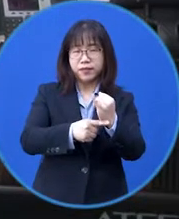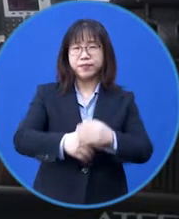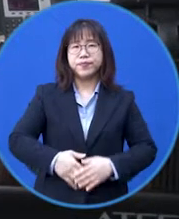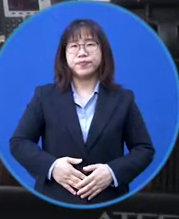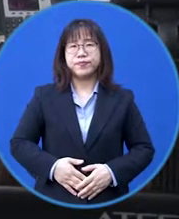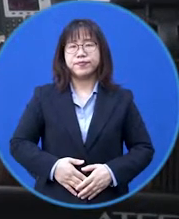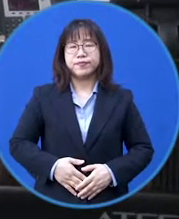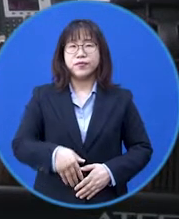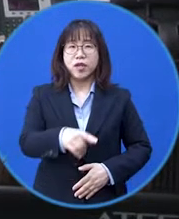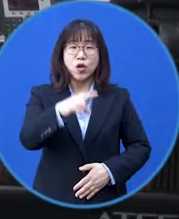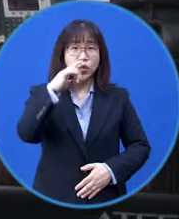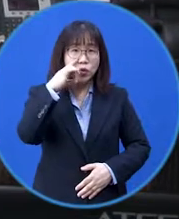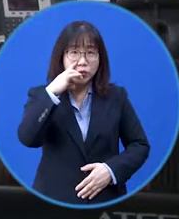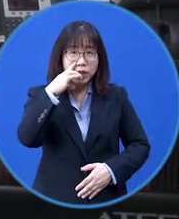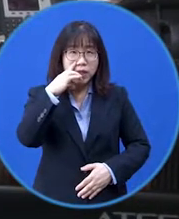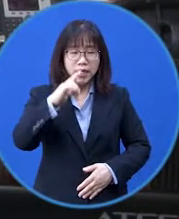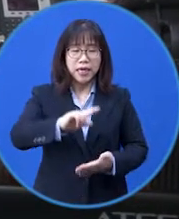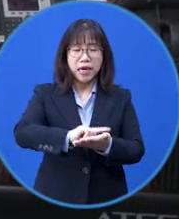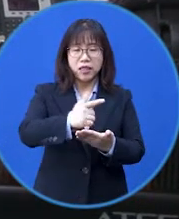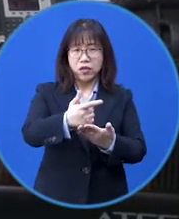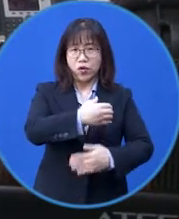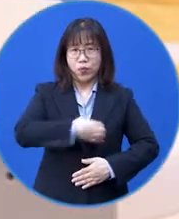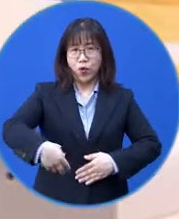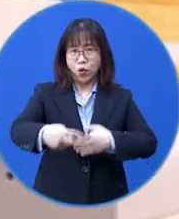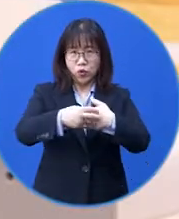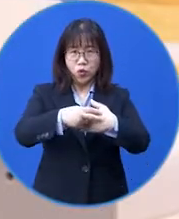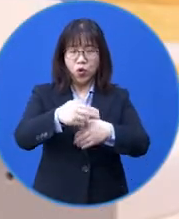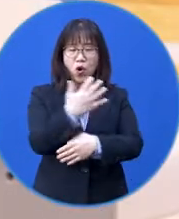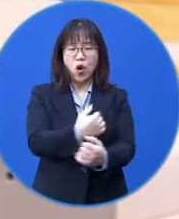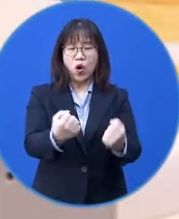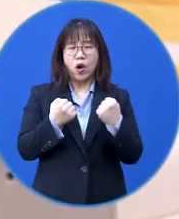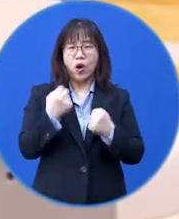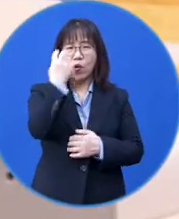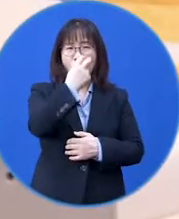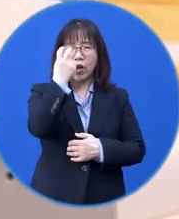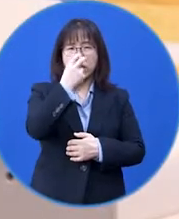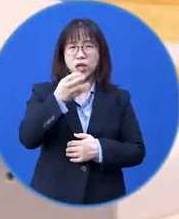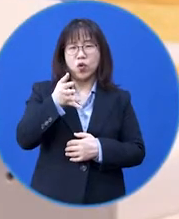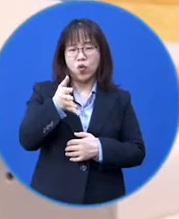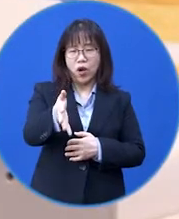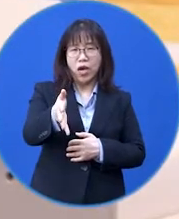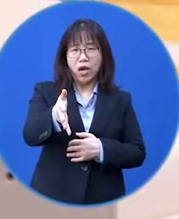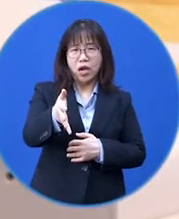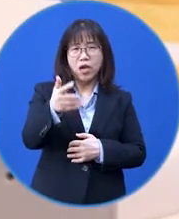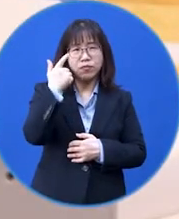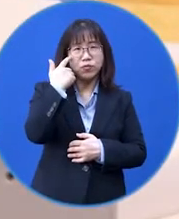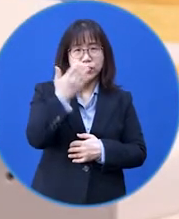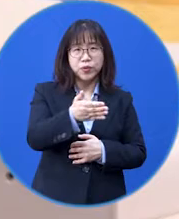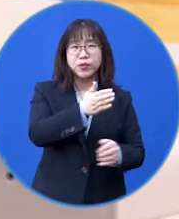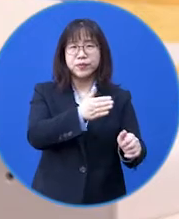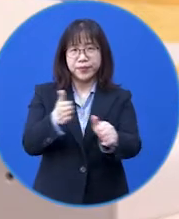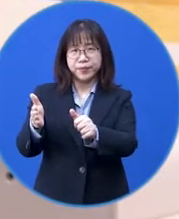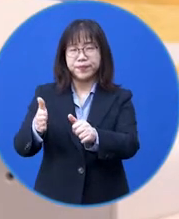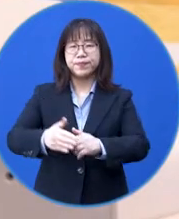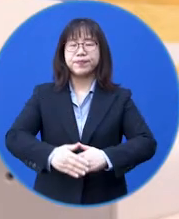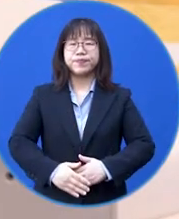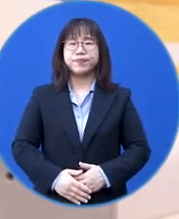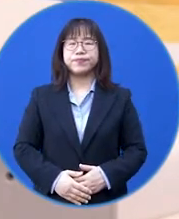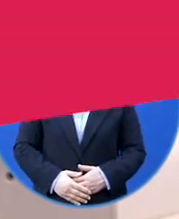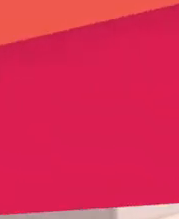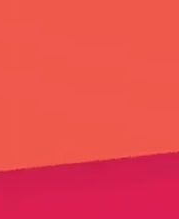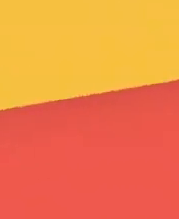보였습니다. 강서구 난임부부 시술비 지원에 대한 자세한 사항은 강서구 보건소 건강관리과로 문의하면